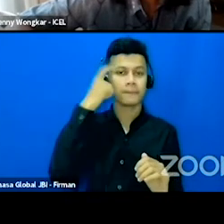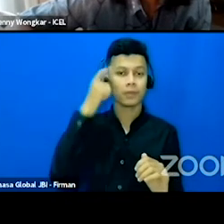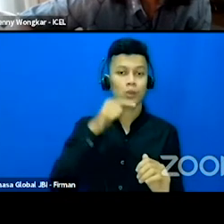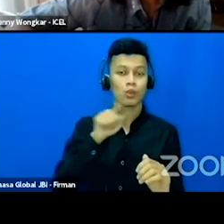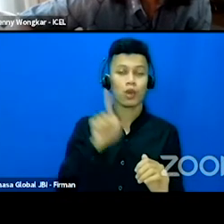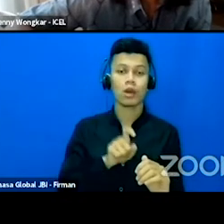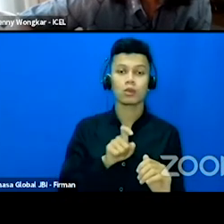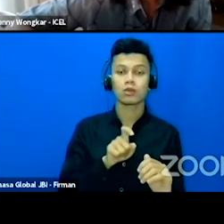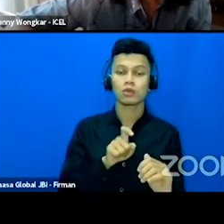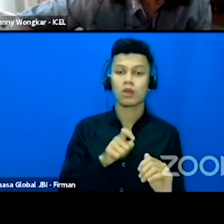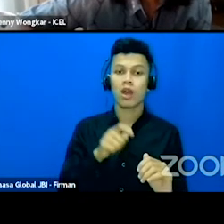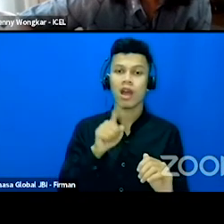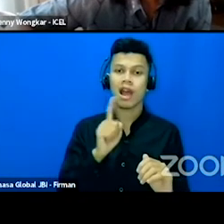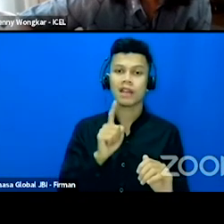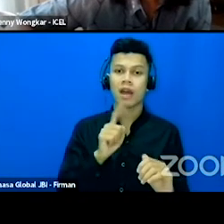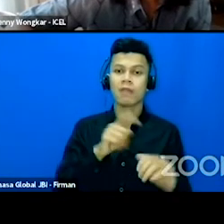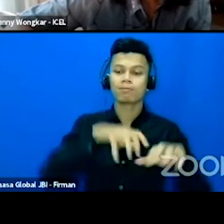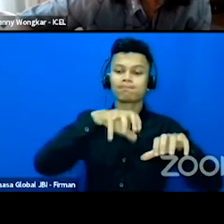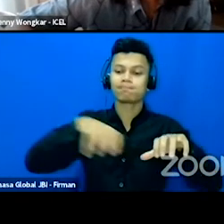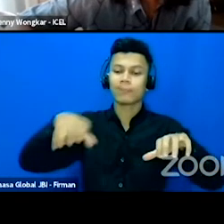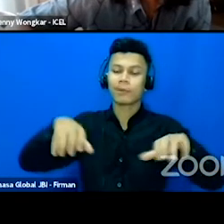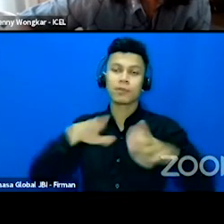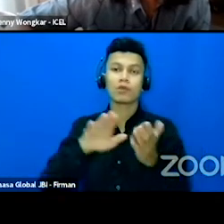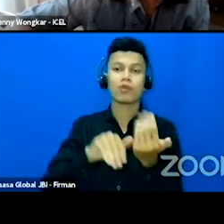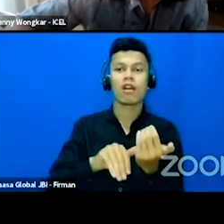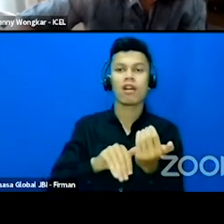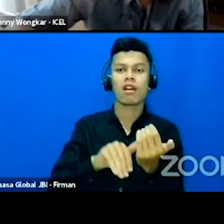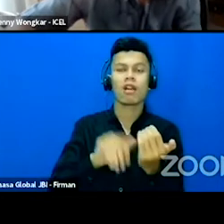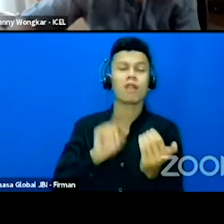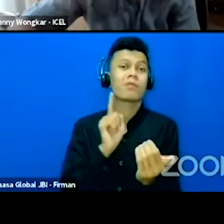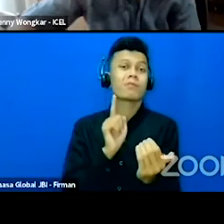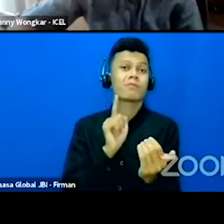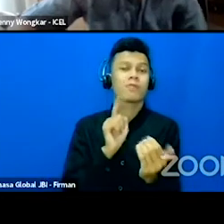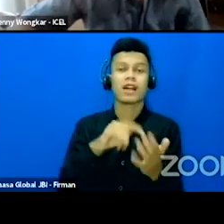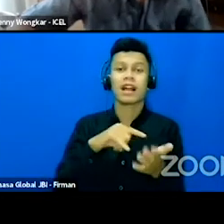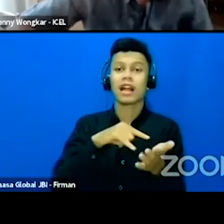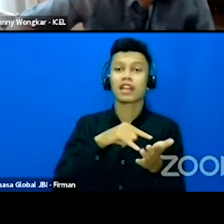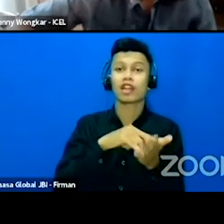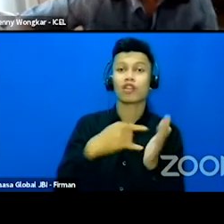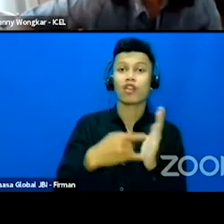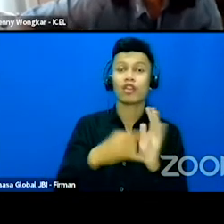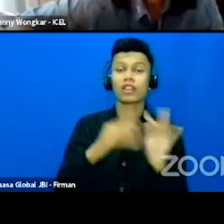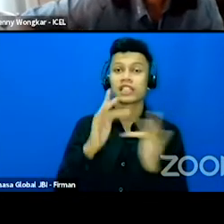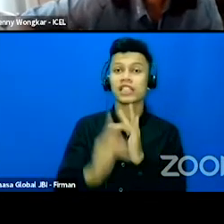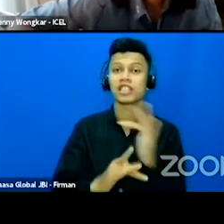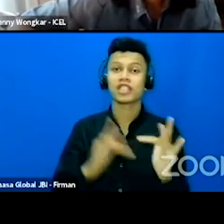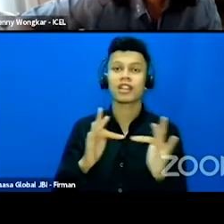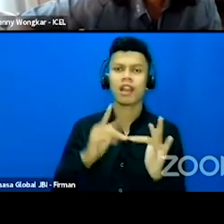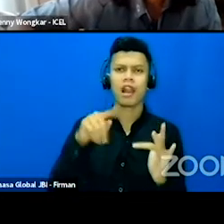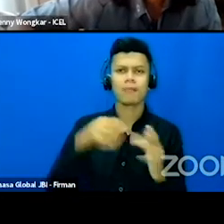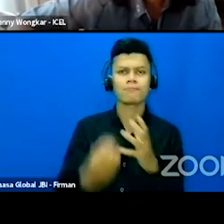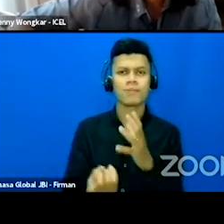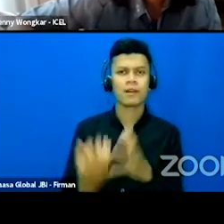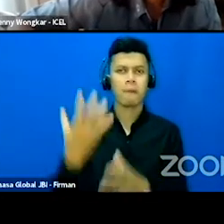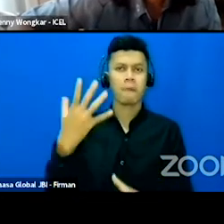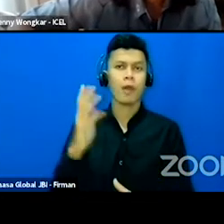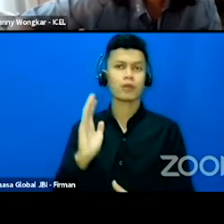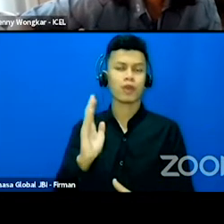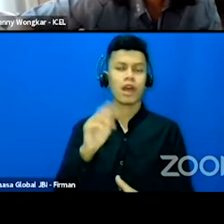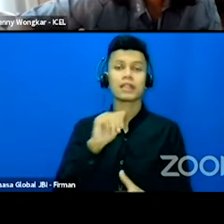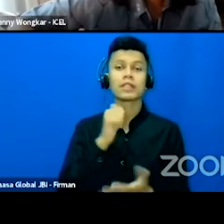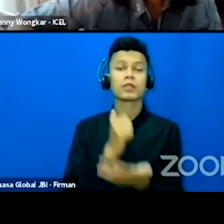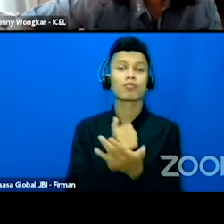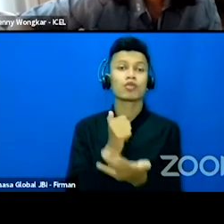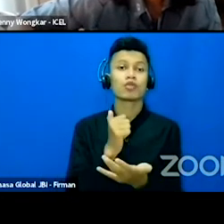perlu ada mapping ulang lagi karena perkembangan teknologi digital commerce ini siapa sebetulnya